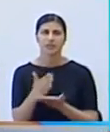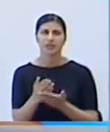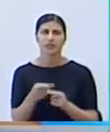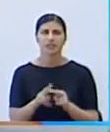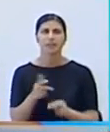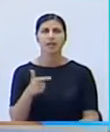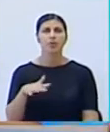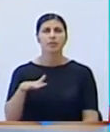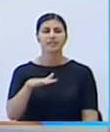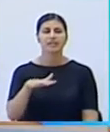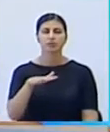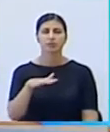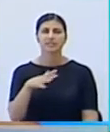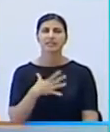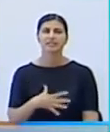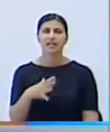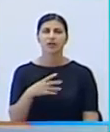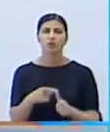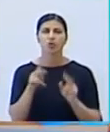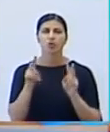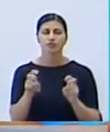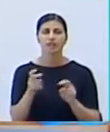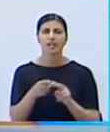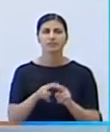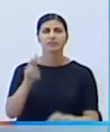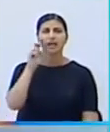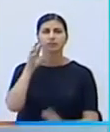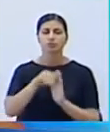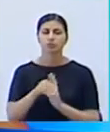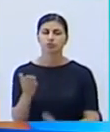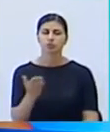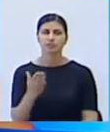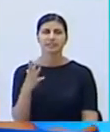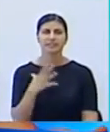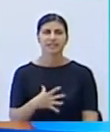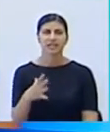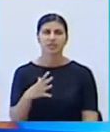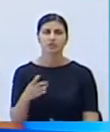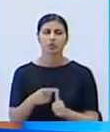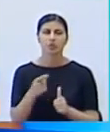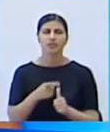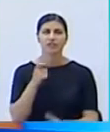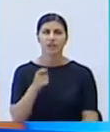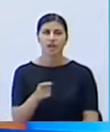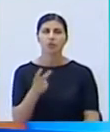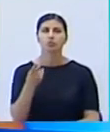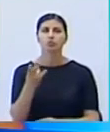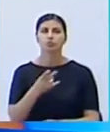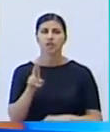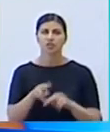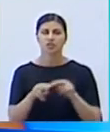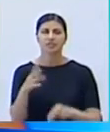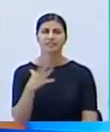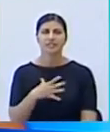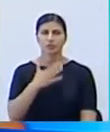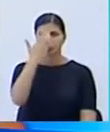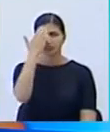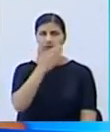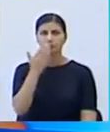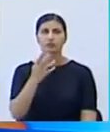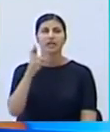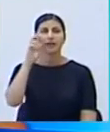გეოგრაფიულ ტერიტორიაზე საქართველოს ქვია, იმ სახელმწიფოში რომელსაც საქართველოს ქვია, აშენდეს ქართული სახელმწიფო,